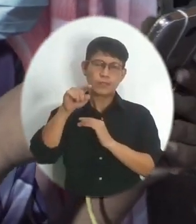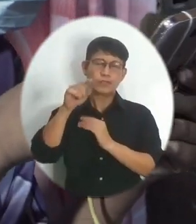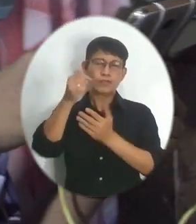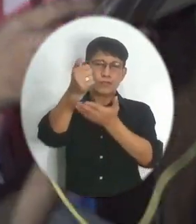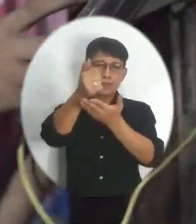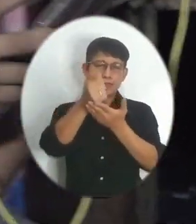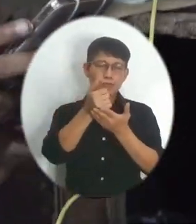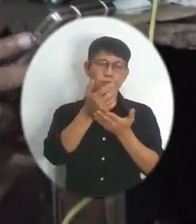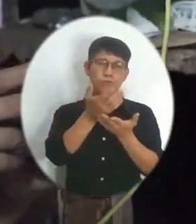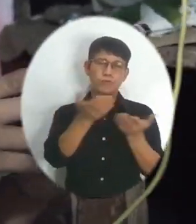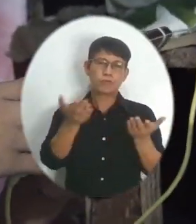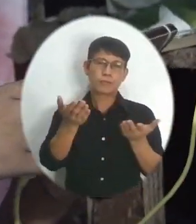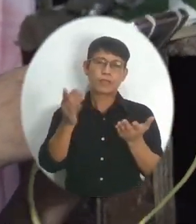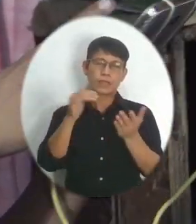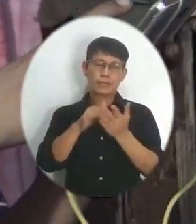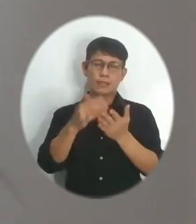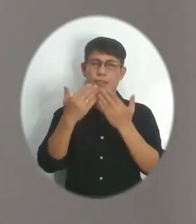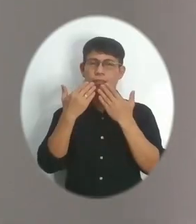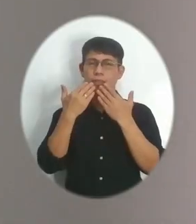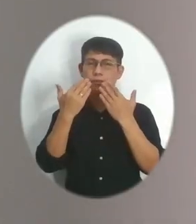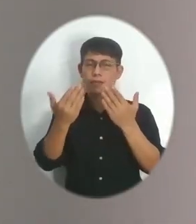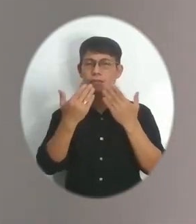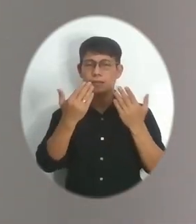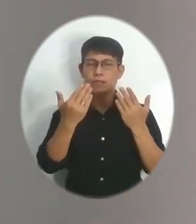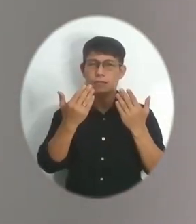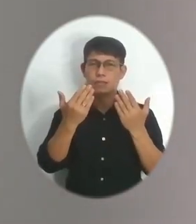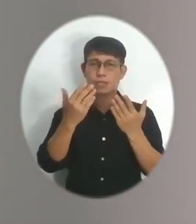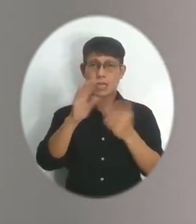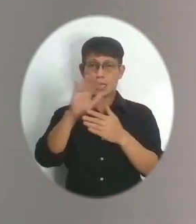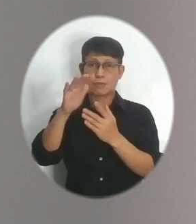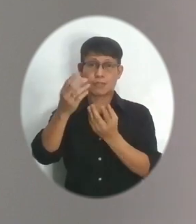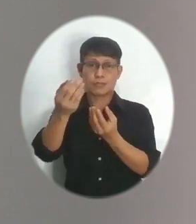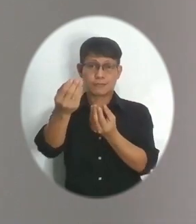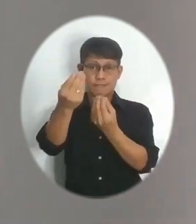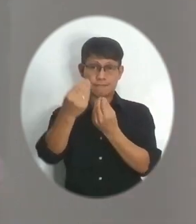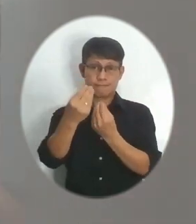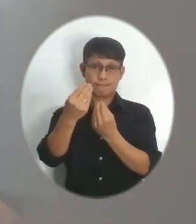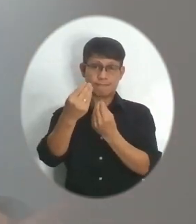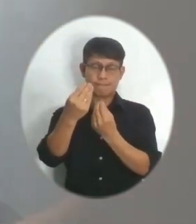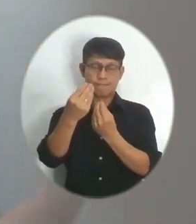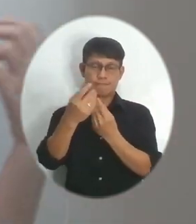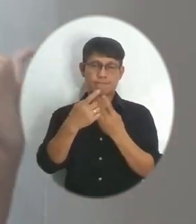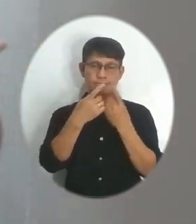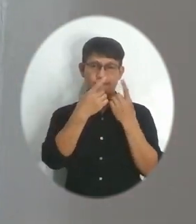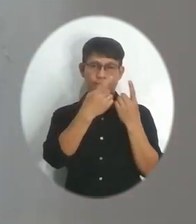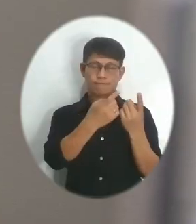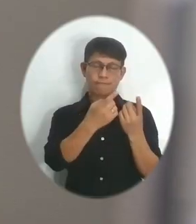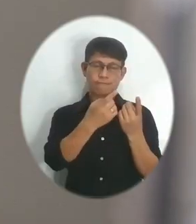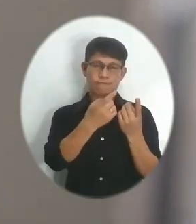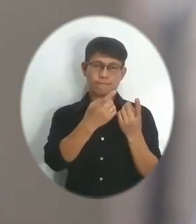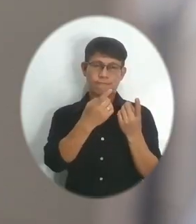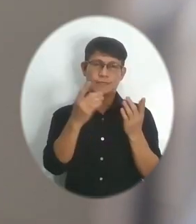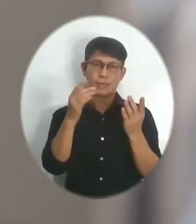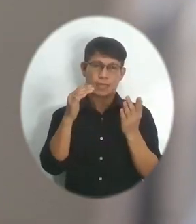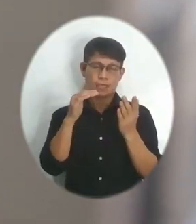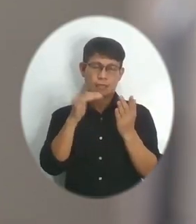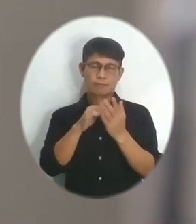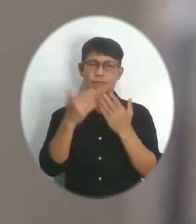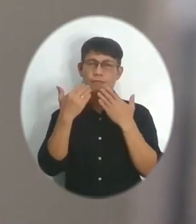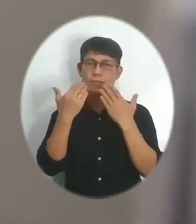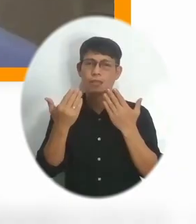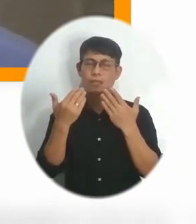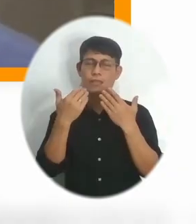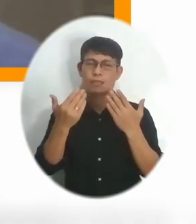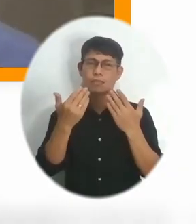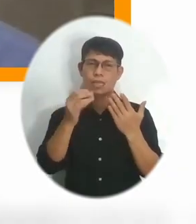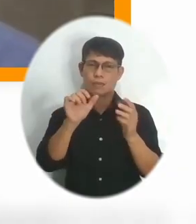pag-asa nasa inyong mga gustong tumulong. Nagpapasalamat tayo sa lahat ng mga nag-donate sa ating mga